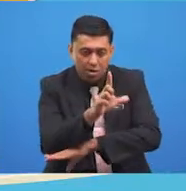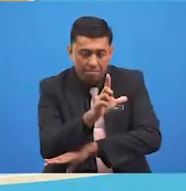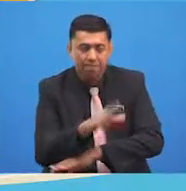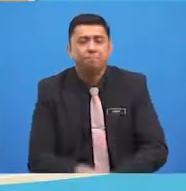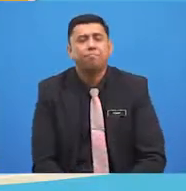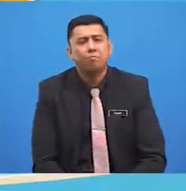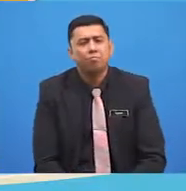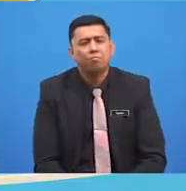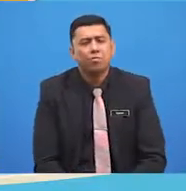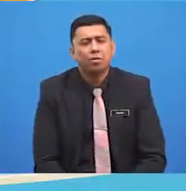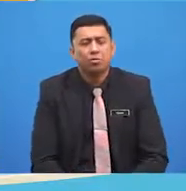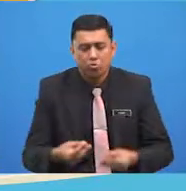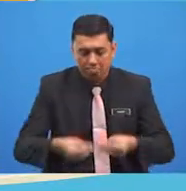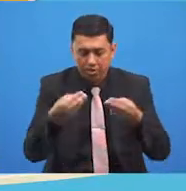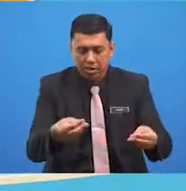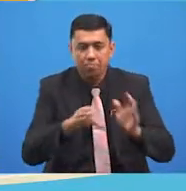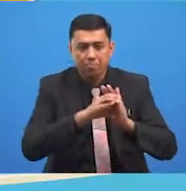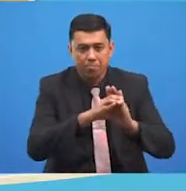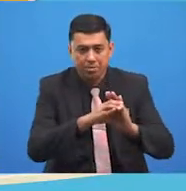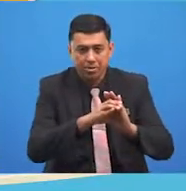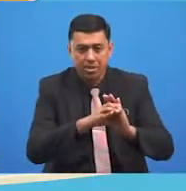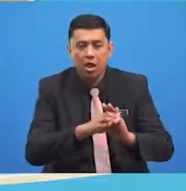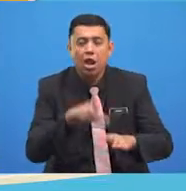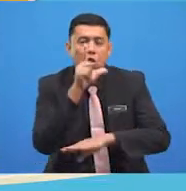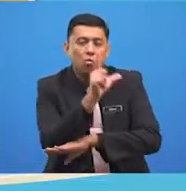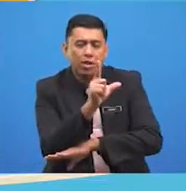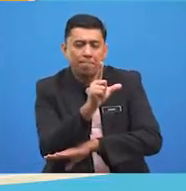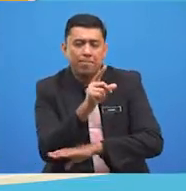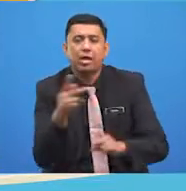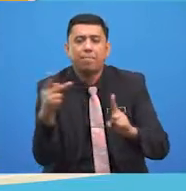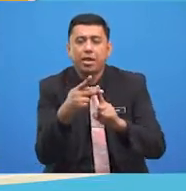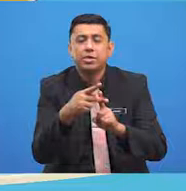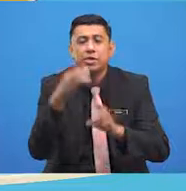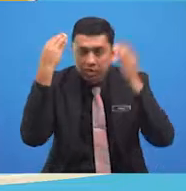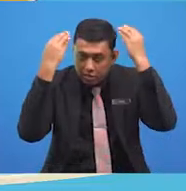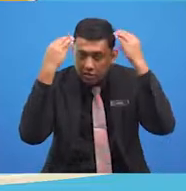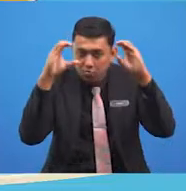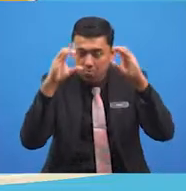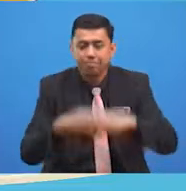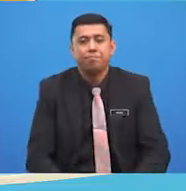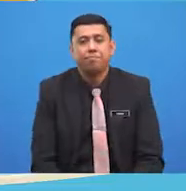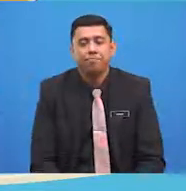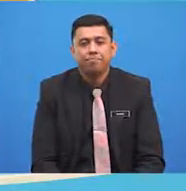Bolehkah murid-murid memberikan contoh sumber mineral logam kepada cikgu?